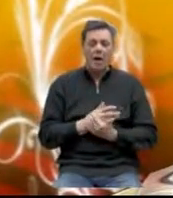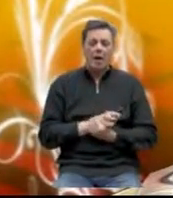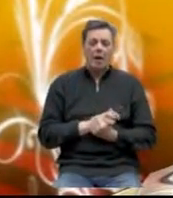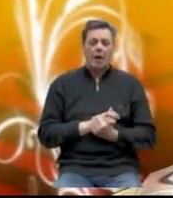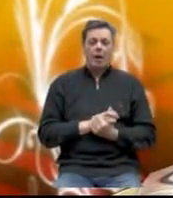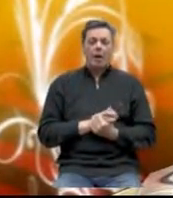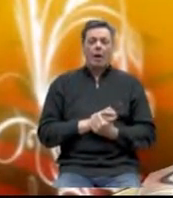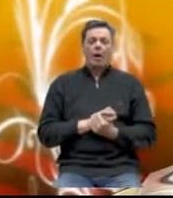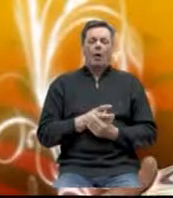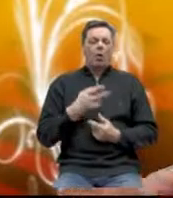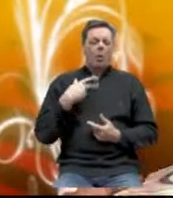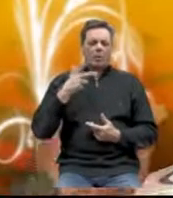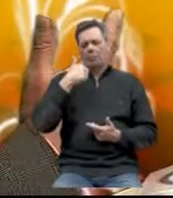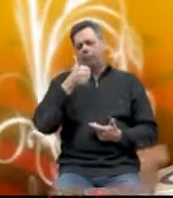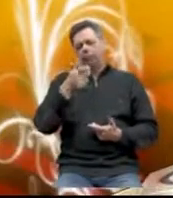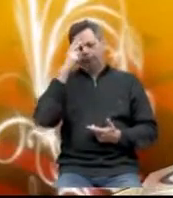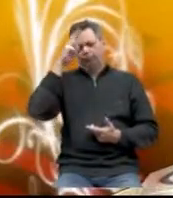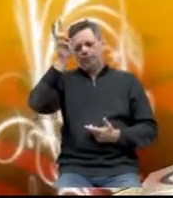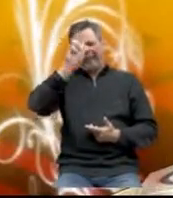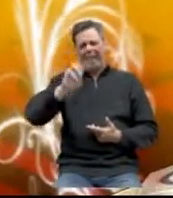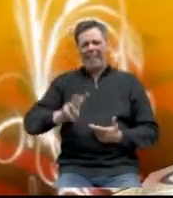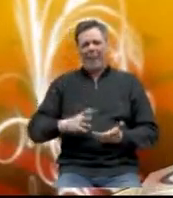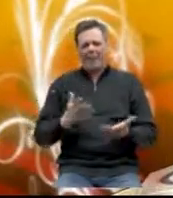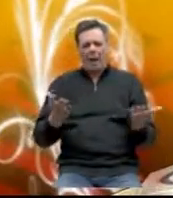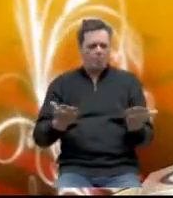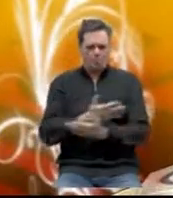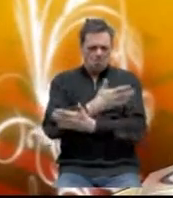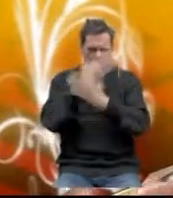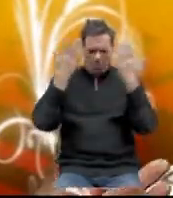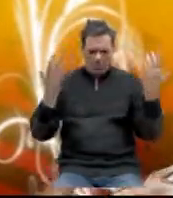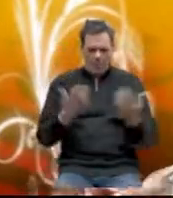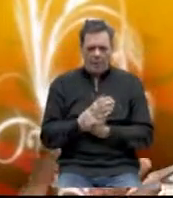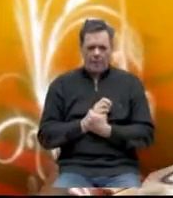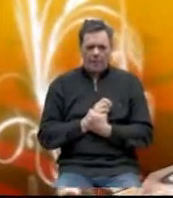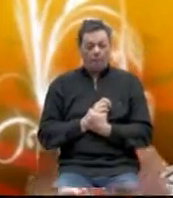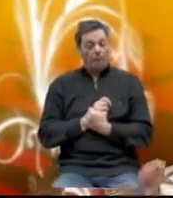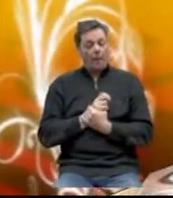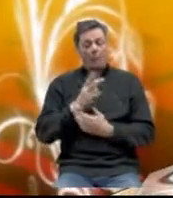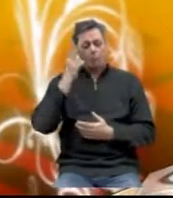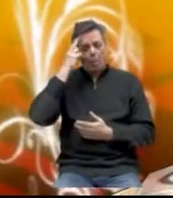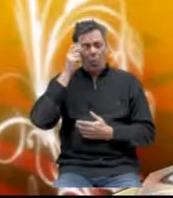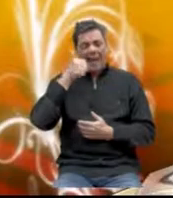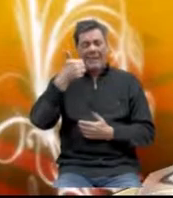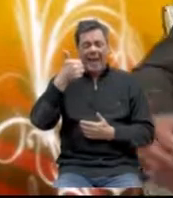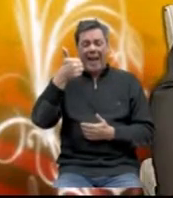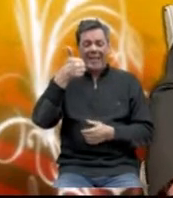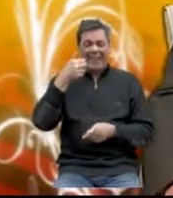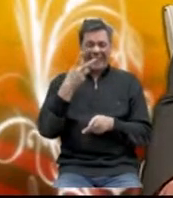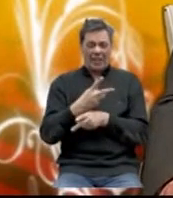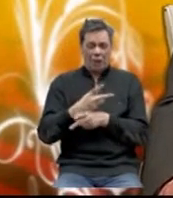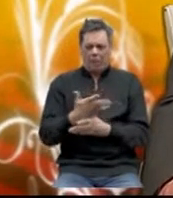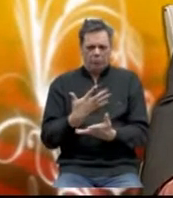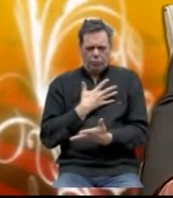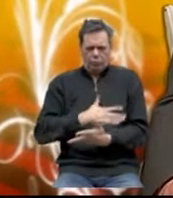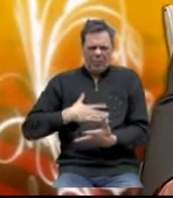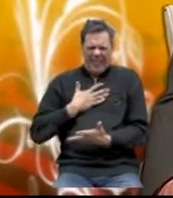uspoređivati s nama, reći od Danske. Recimo, eto, da, od Danske, recimo, 5 milijuna Danaca. Ali populacija cijele jedne zemlje. Tako je, populacija, ne?